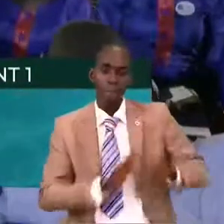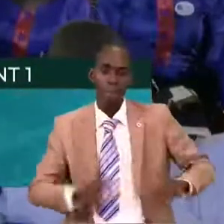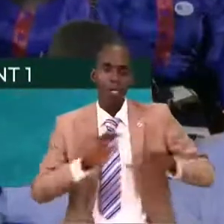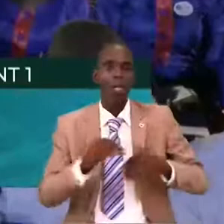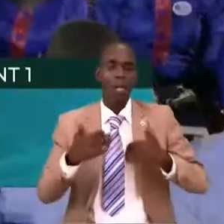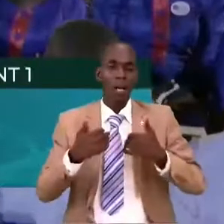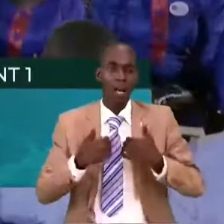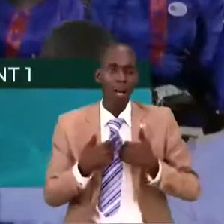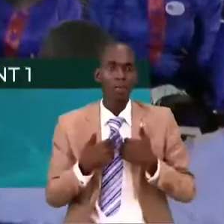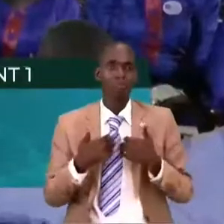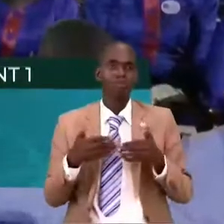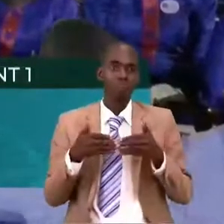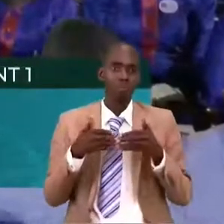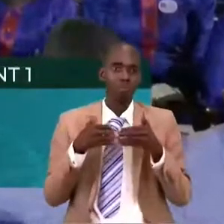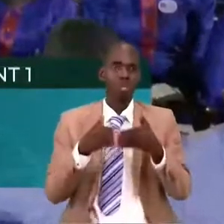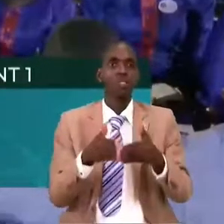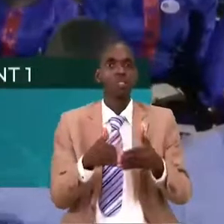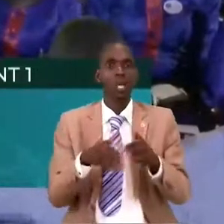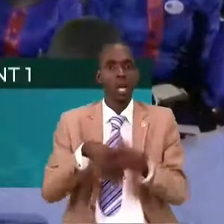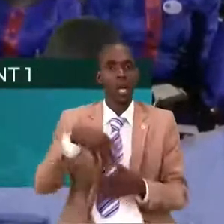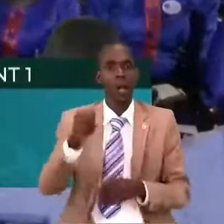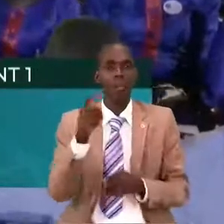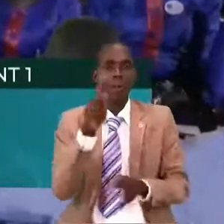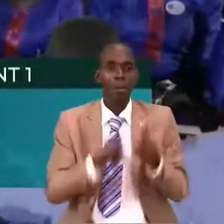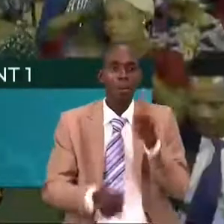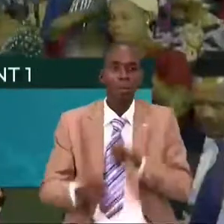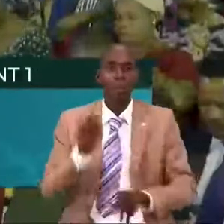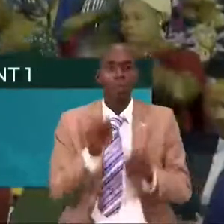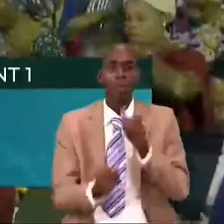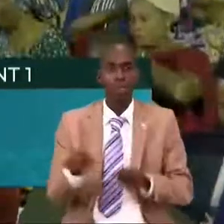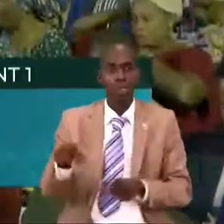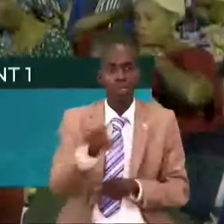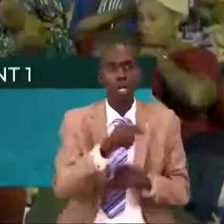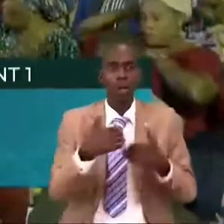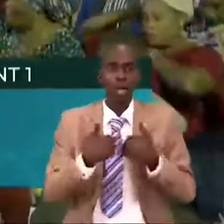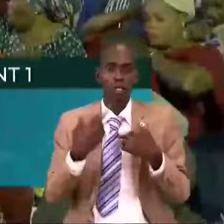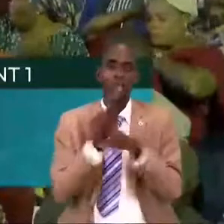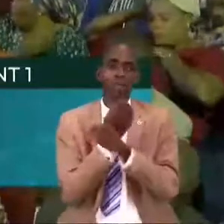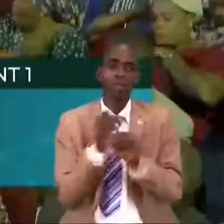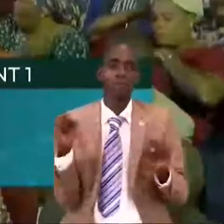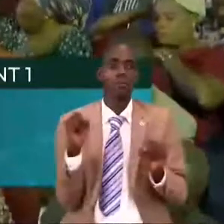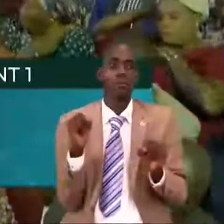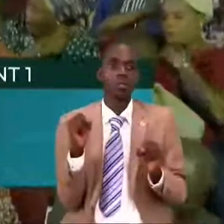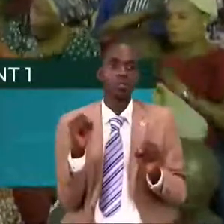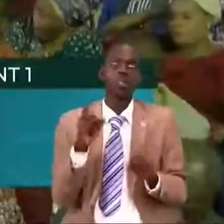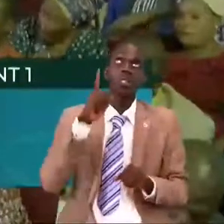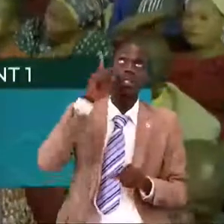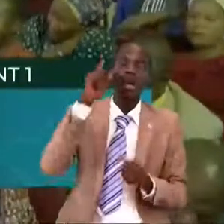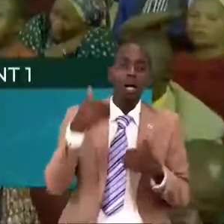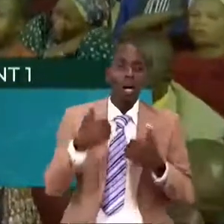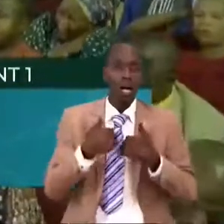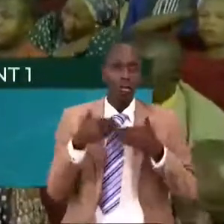Par ta miséricorde, tu as conduit, tu as délivré ce peuple. Par ta puissance, tu le diriges vers la demeure de